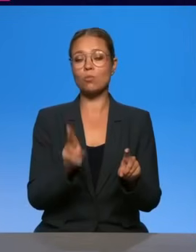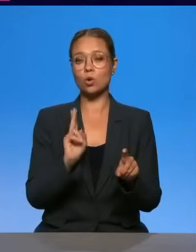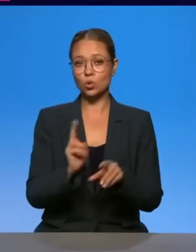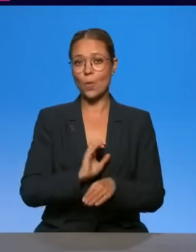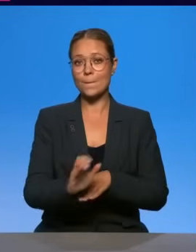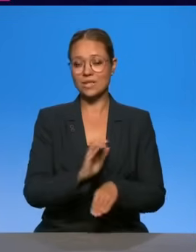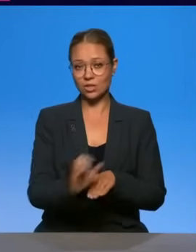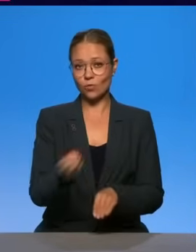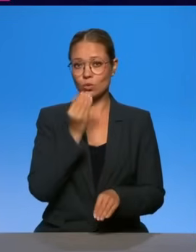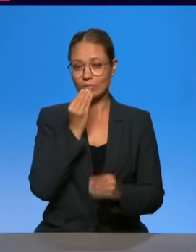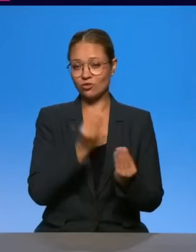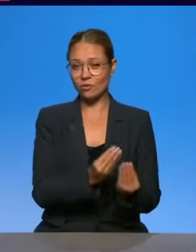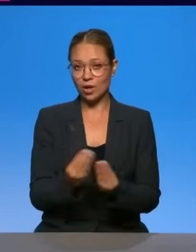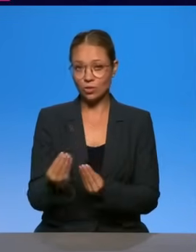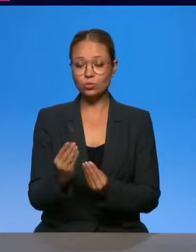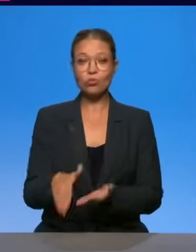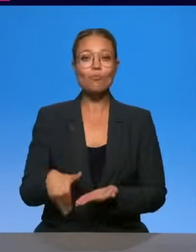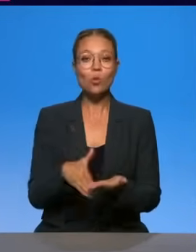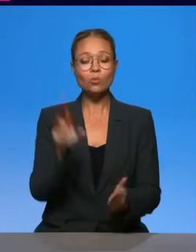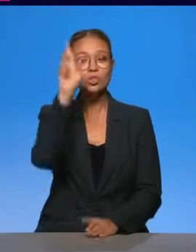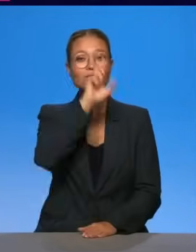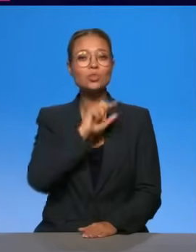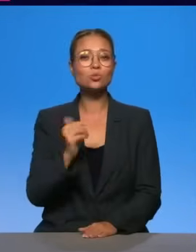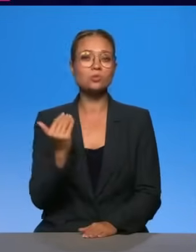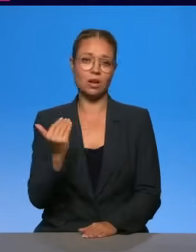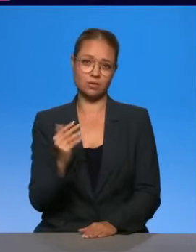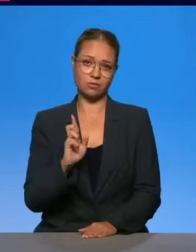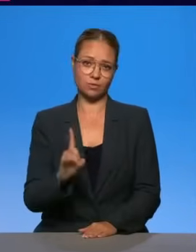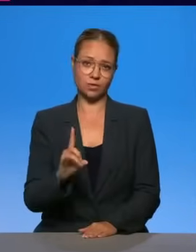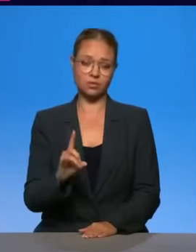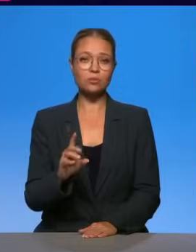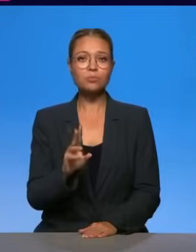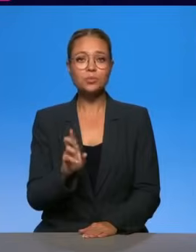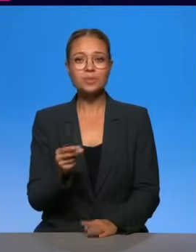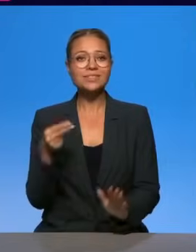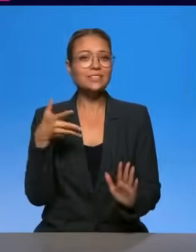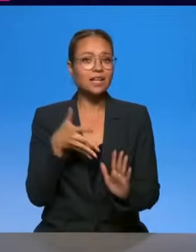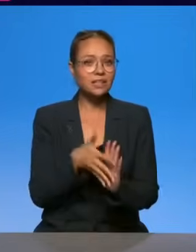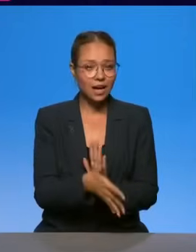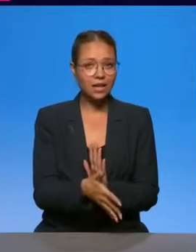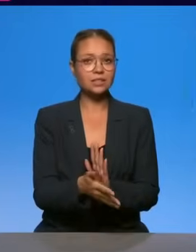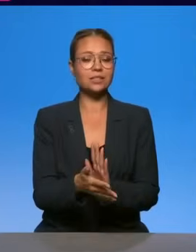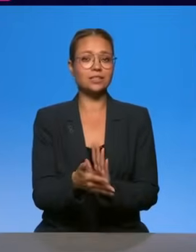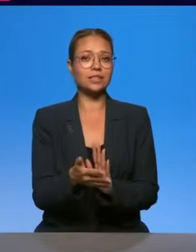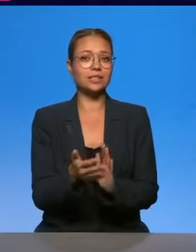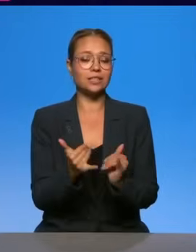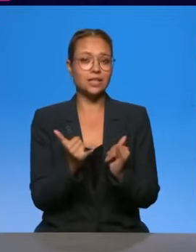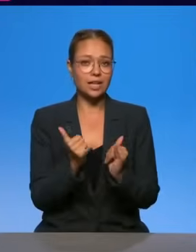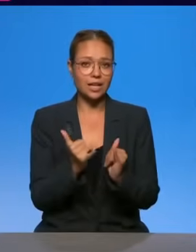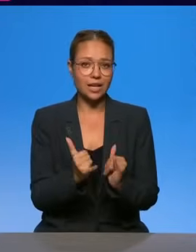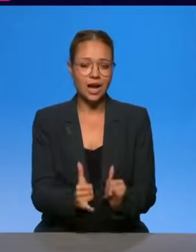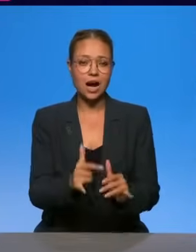пищевой продукции, помощь государства хотя бы в части компенсации затрат на поддержание